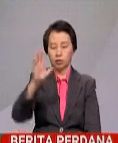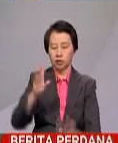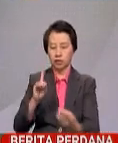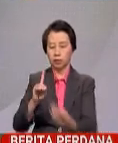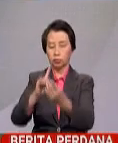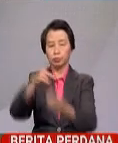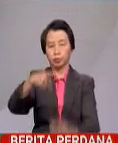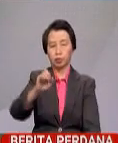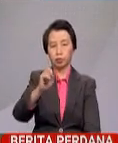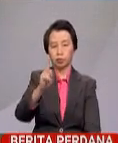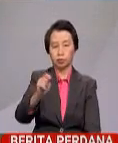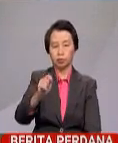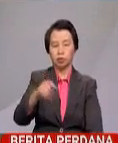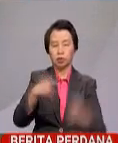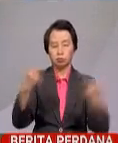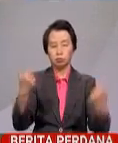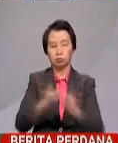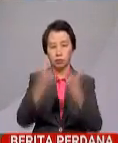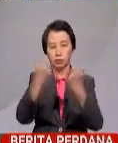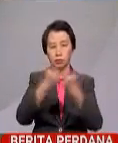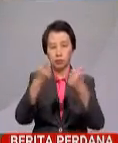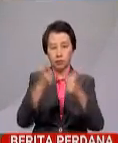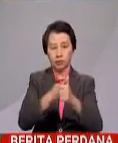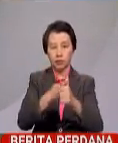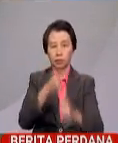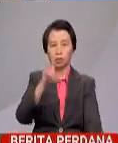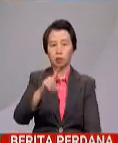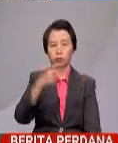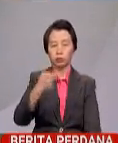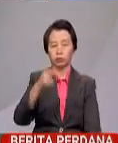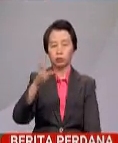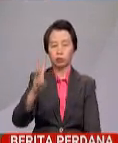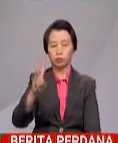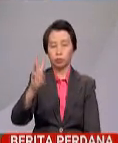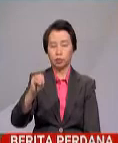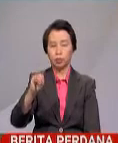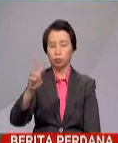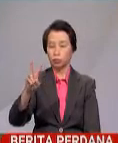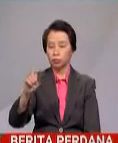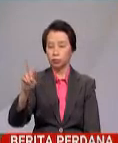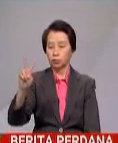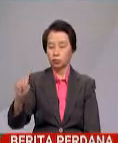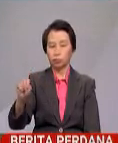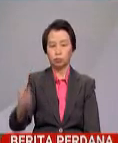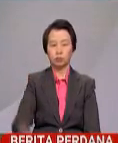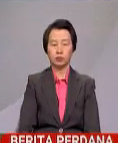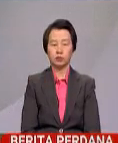bertemu PKS Unit 10 pada perlawanan pertama LHWM 2020.